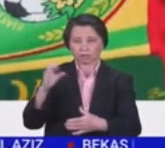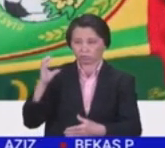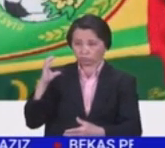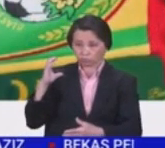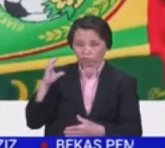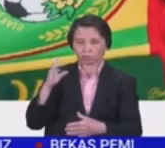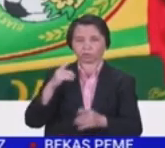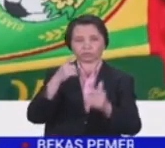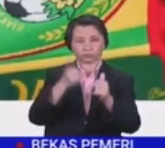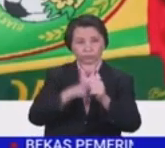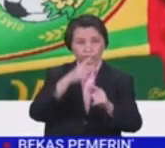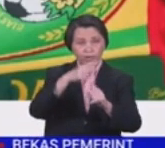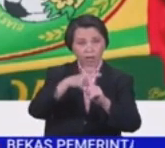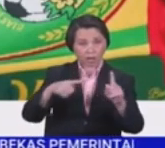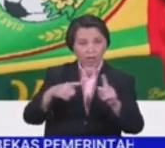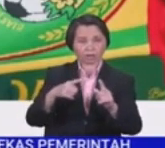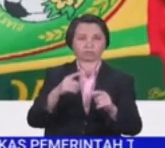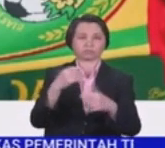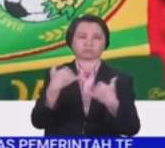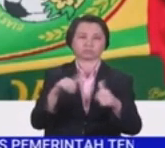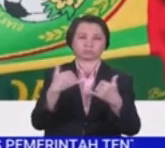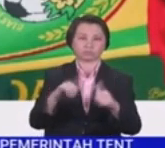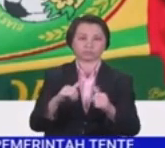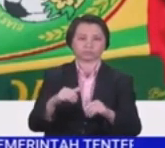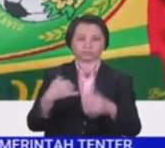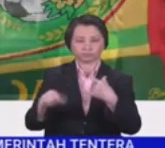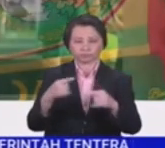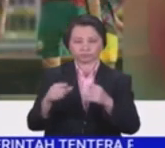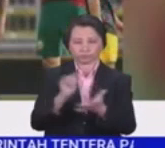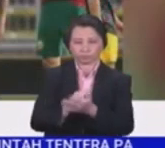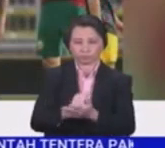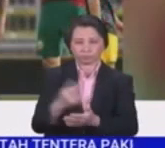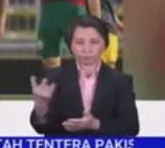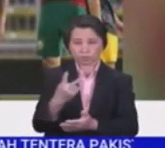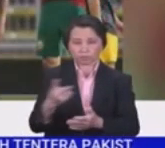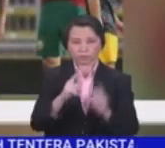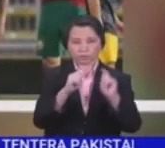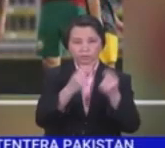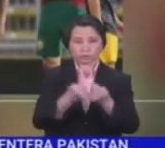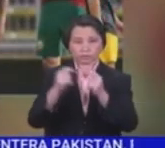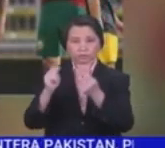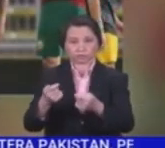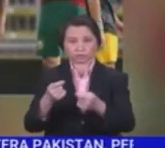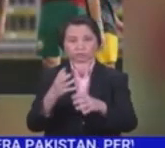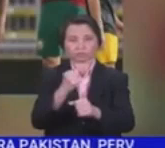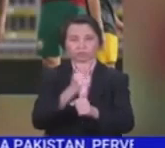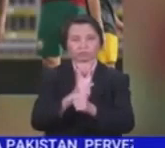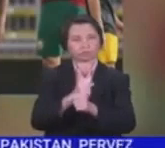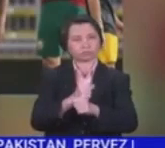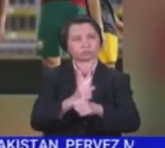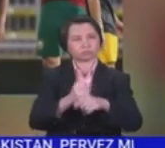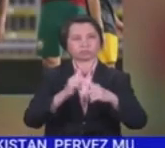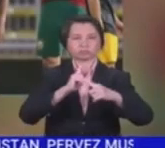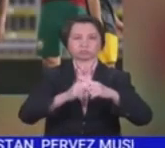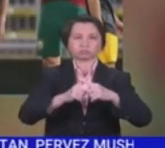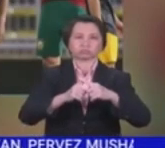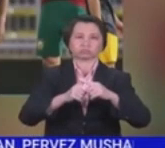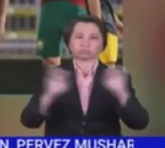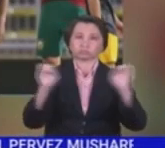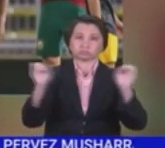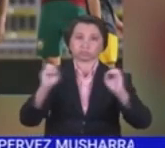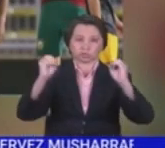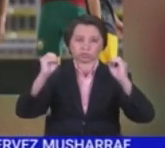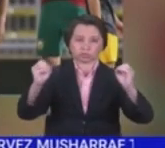pada separuh masa kedua perlawanan Pada perlawanan tersebut ke-22 pasukan sekadar mencatat keputusan seri tampil